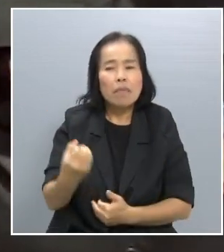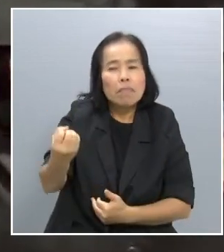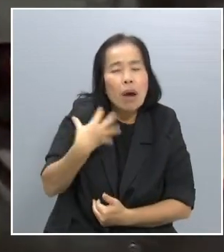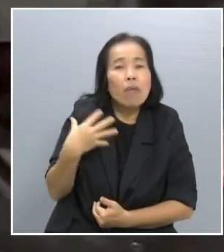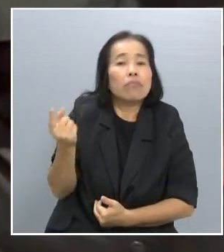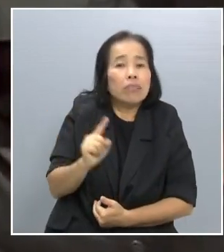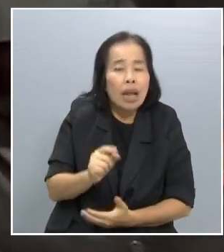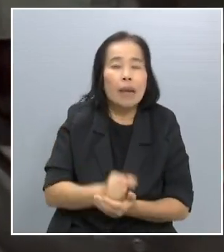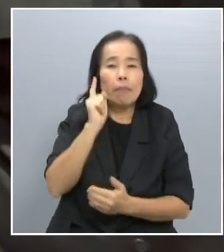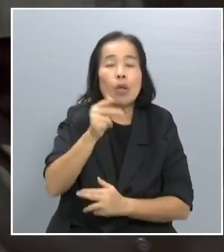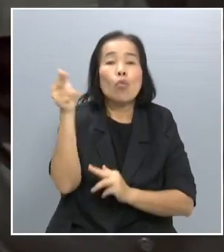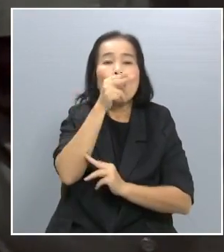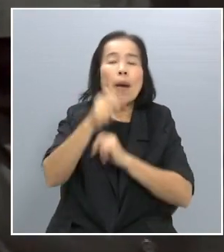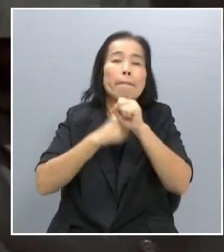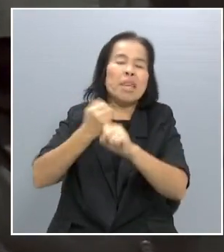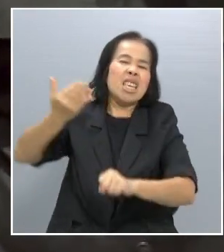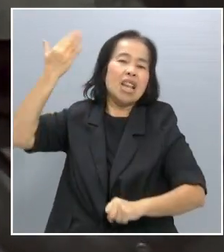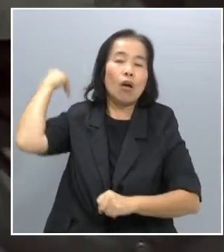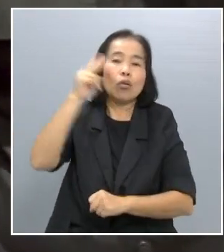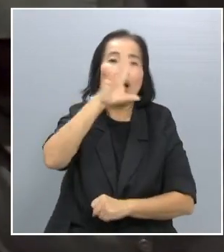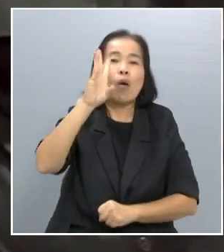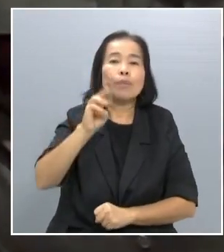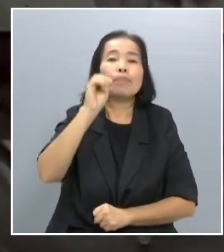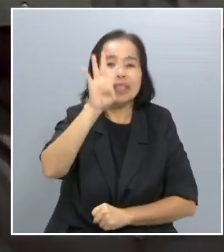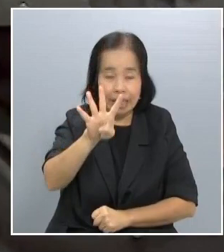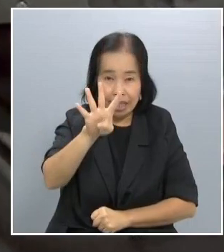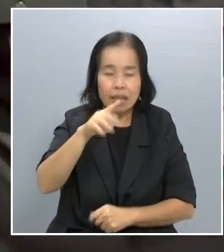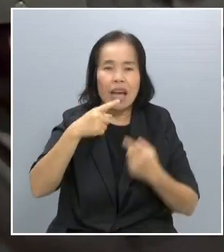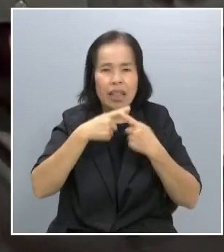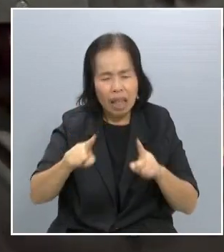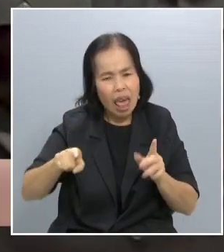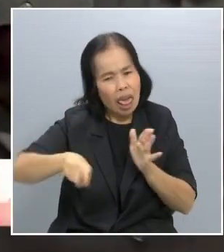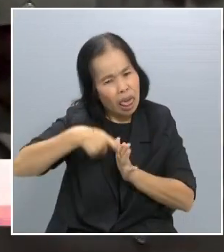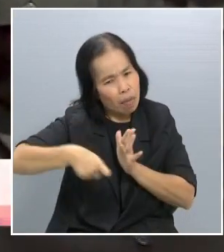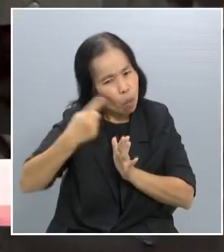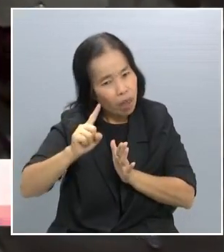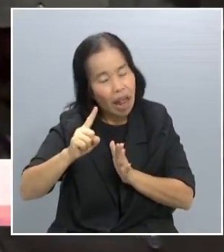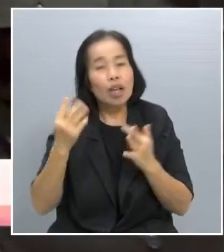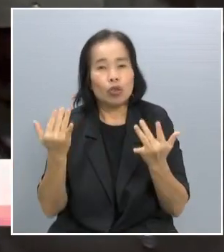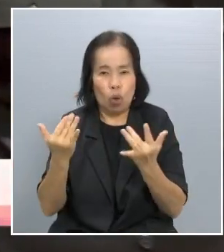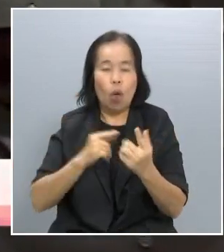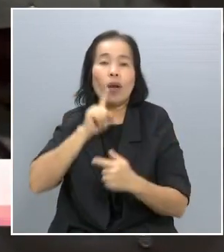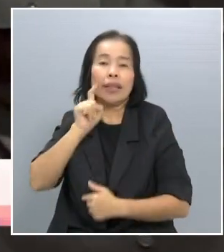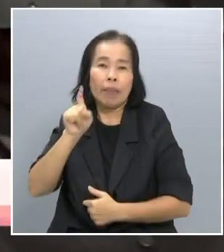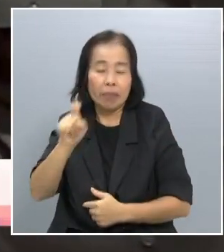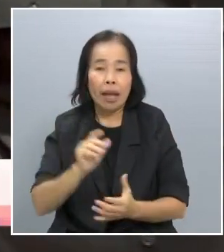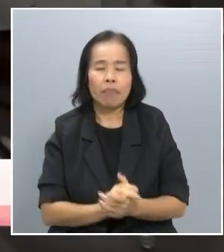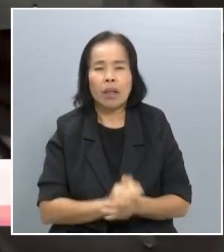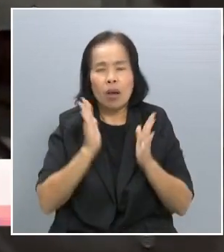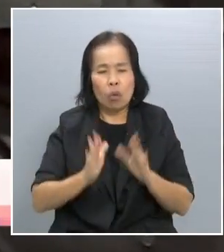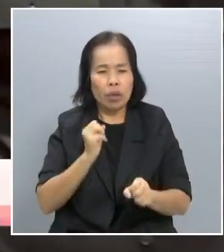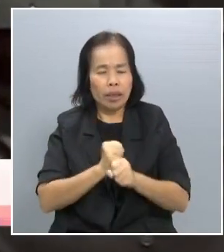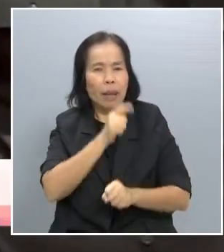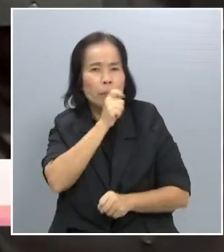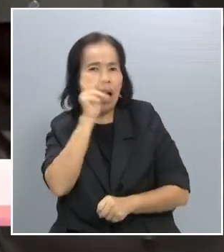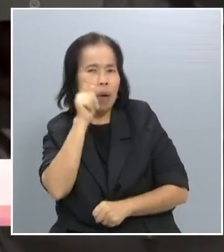เป็นคลิปวิดีโอเมื่อปี2564ส่วนจะไปด้วยเหตุใดนั้นอยู่ระหว่างการสอบสวนนักข่าวก็ถามบอกว่าเป็นคลิปเก่า